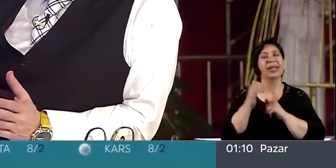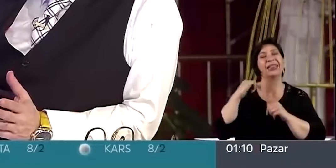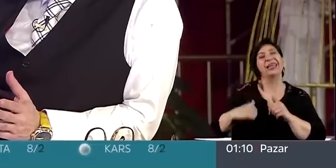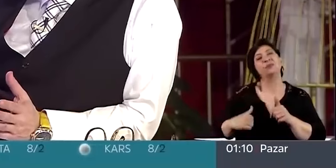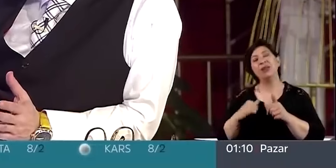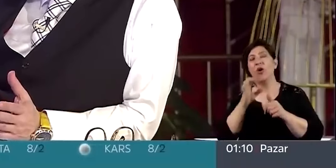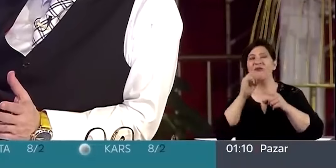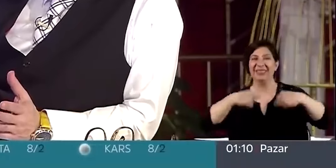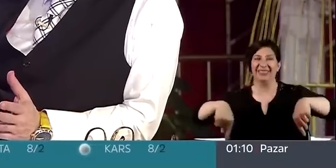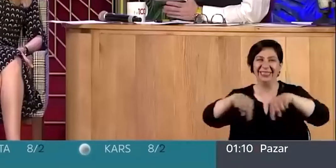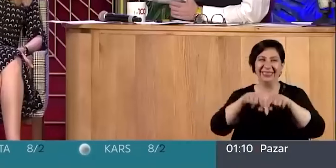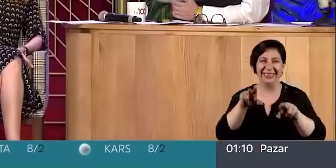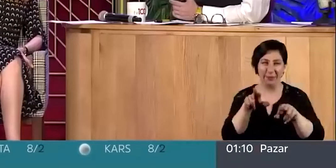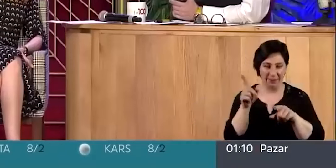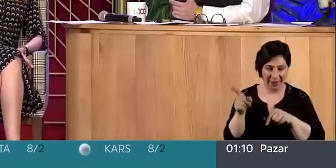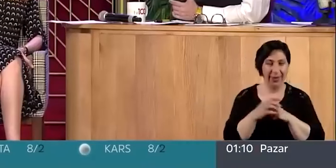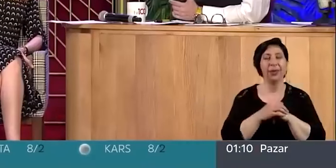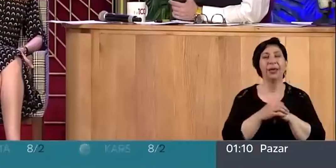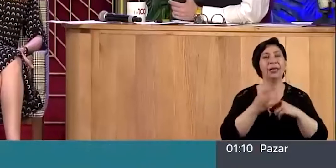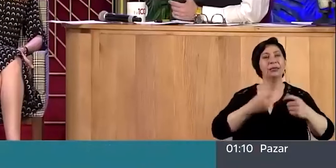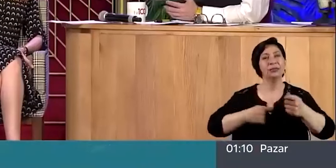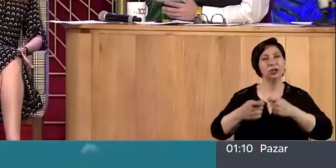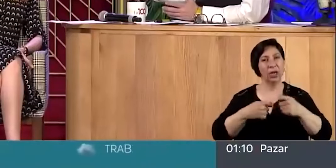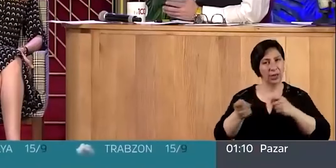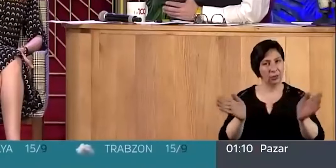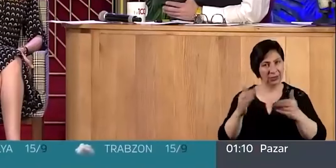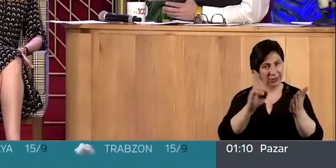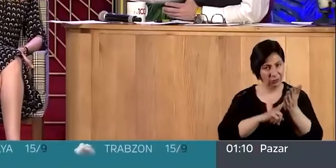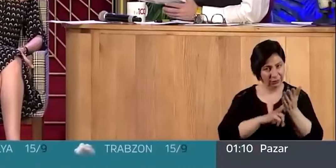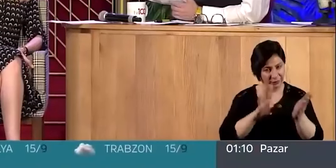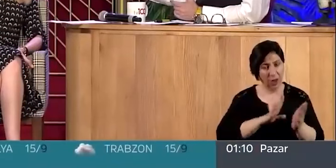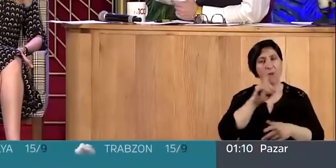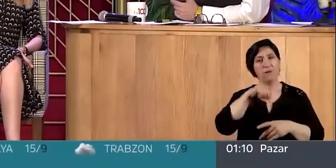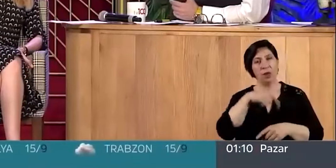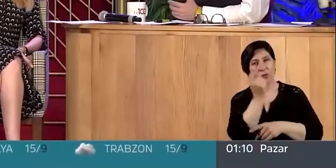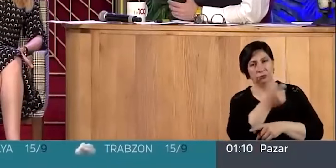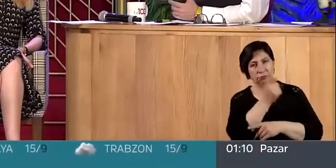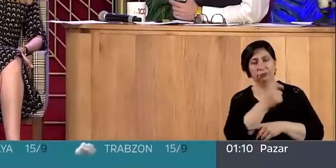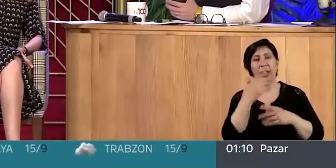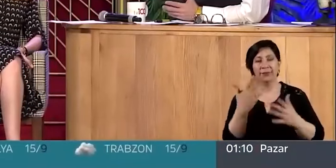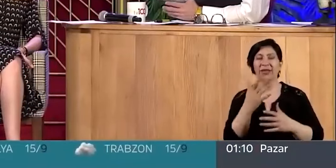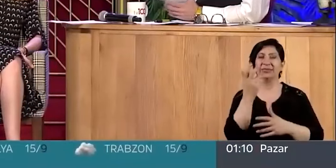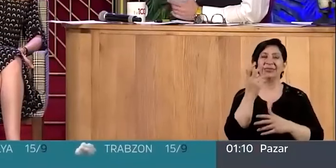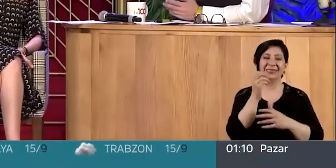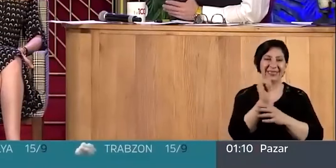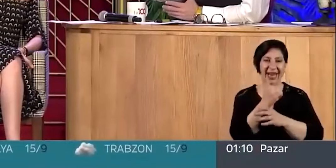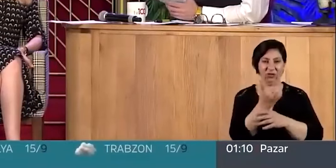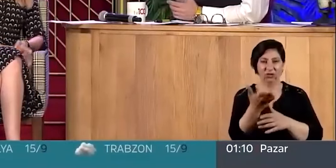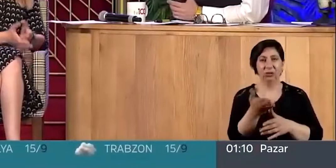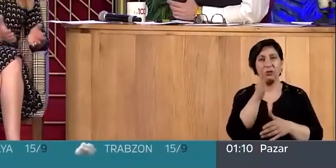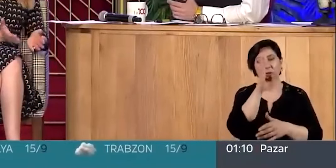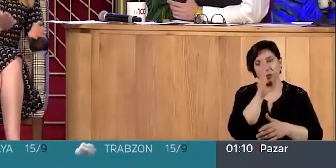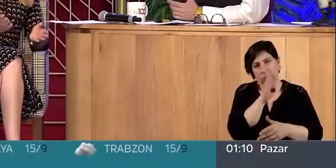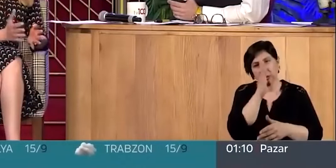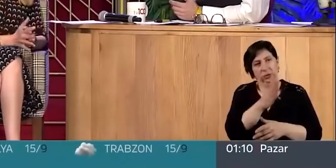danışmanlık ofisi aslında. Danışmanlık ofisi. Evet. Ticaret odasına kayıtlı. Kesinlikle. Vergi verdiğin. Kesinlikle. Tabii hem de sanatçı olduğun için de